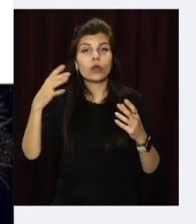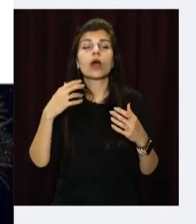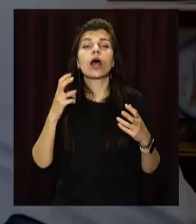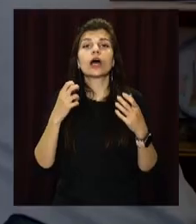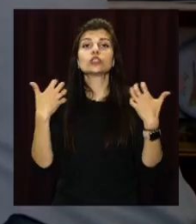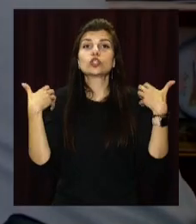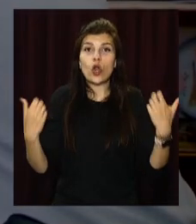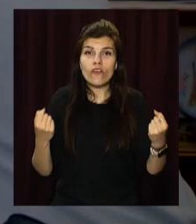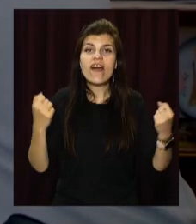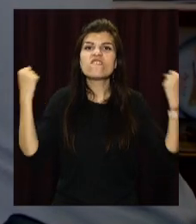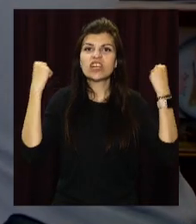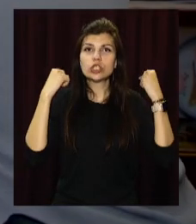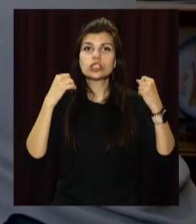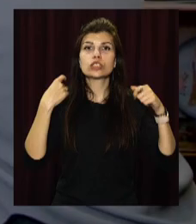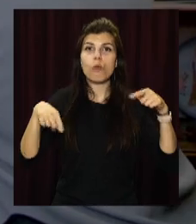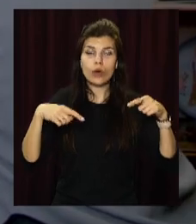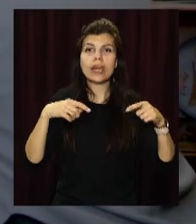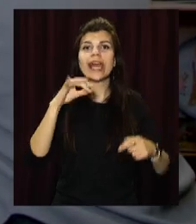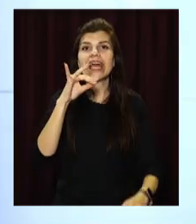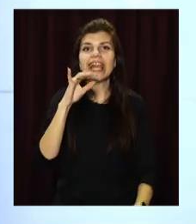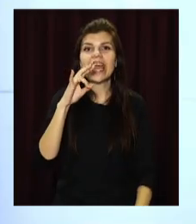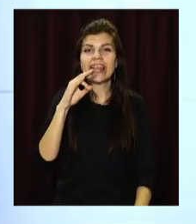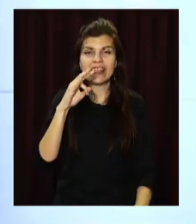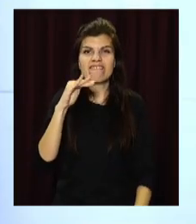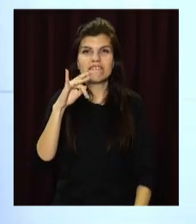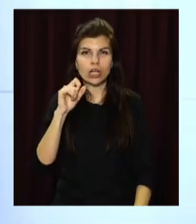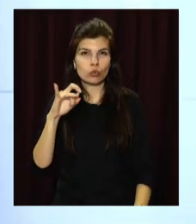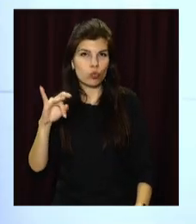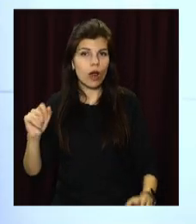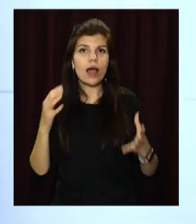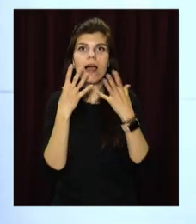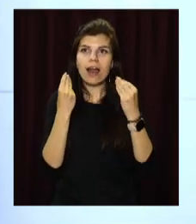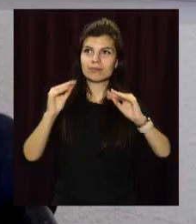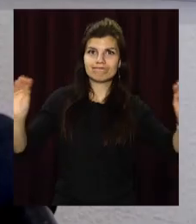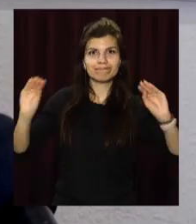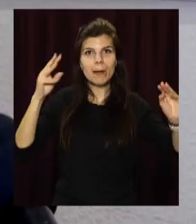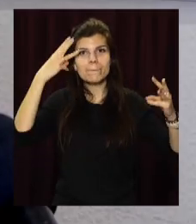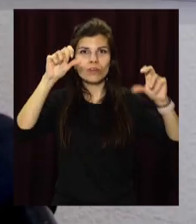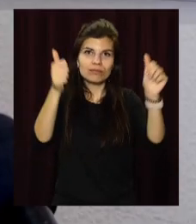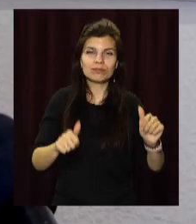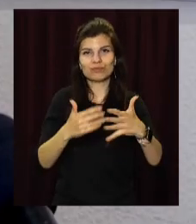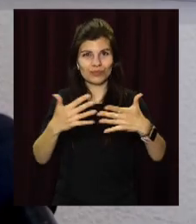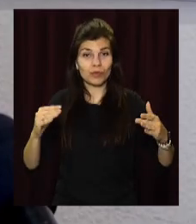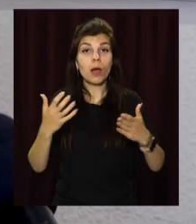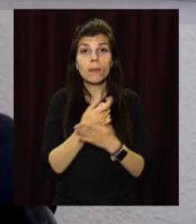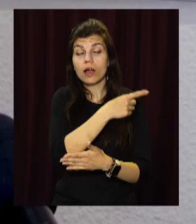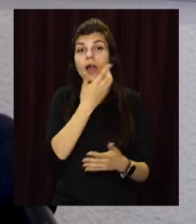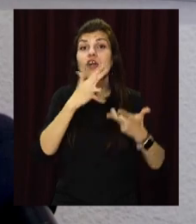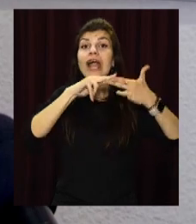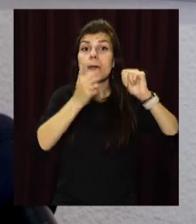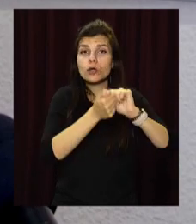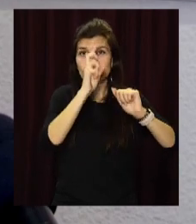охорона здоров'я, фізкультура та спорт, інфраструктура. На втілення у життя 11 кращих проєктів з міського бюджету